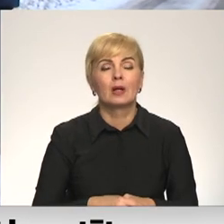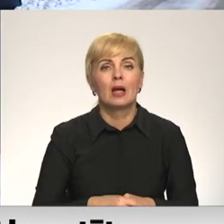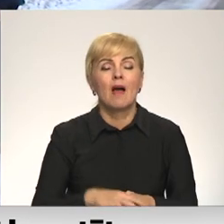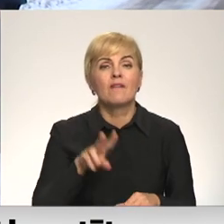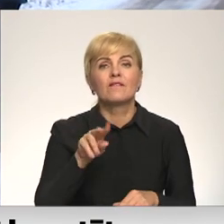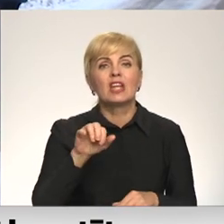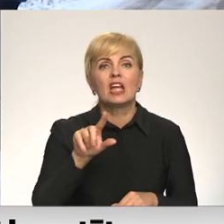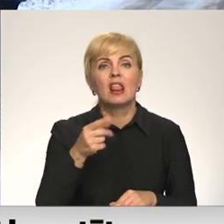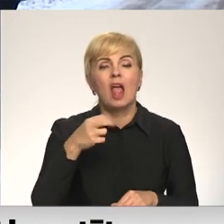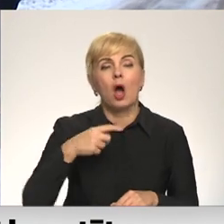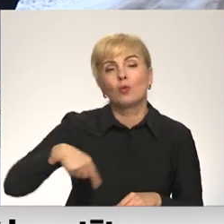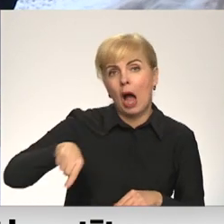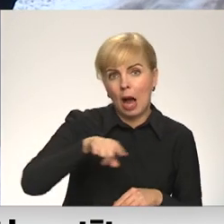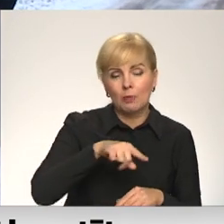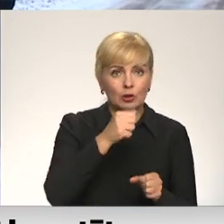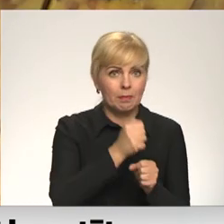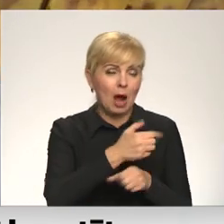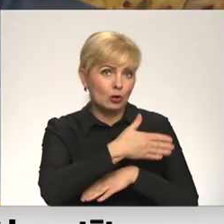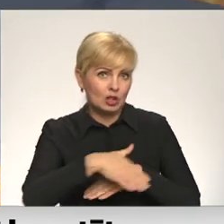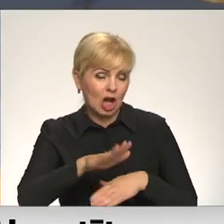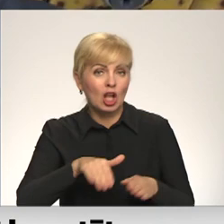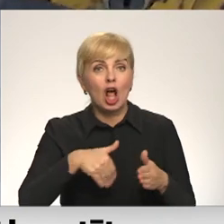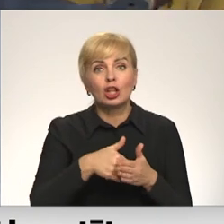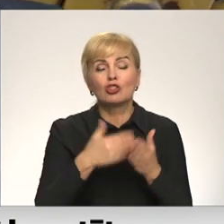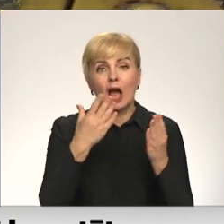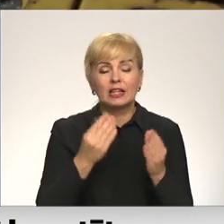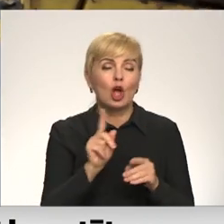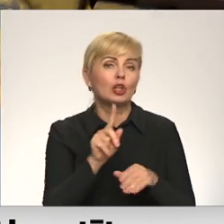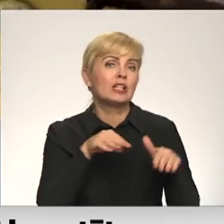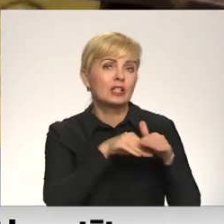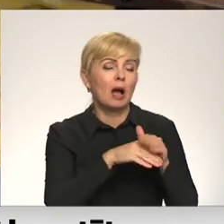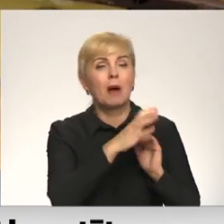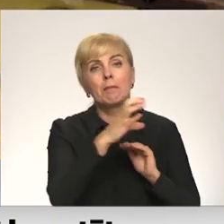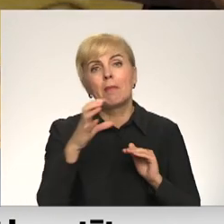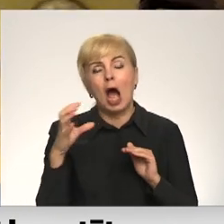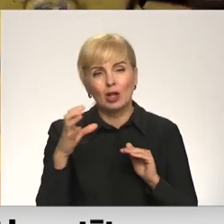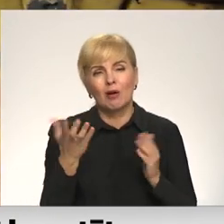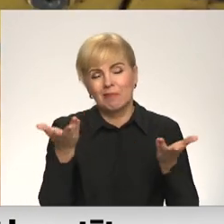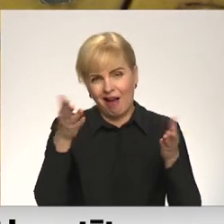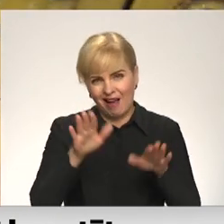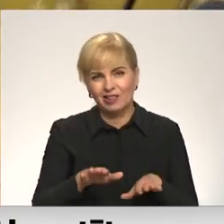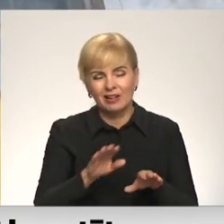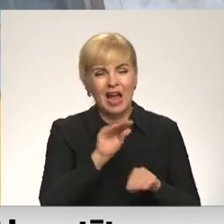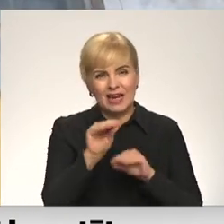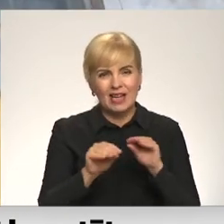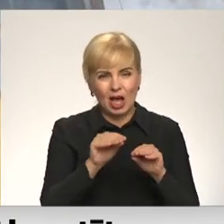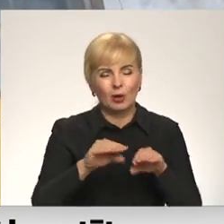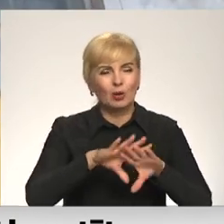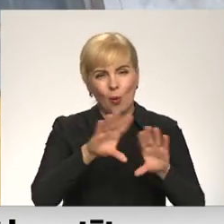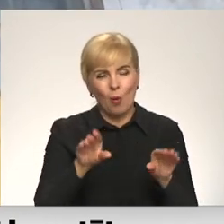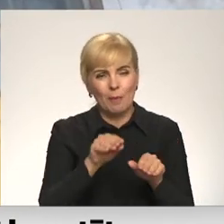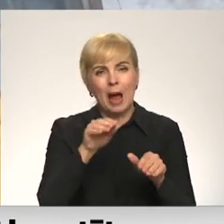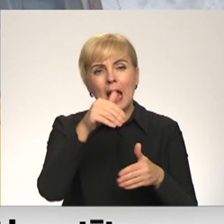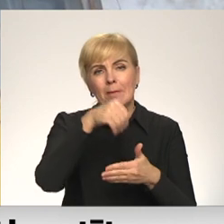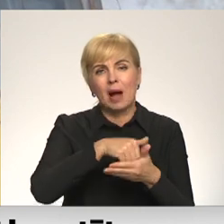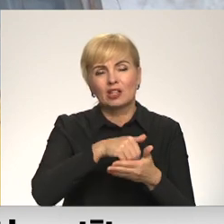Viļānu pilsētas un apkārtējo pagastu ielās līdz pat šai dienai ir saglabājušies Padomju Savienības laikā ierīkotie kopējie